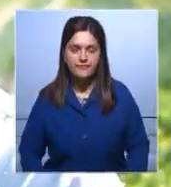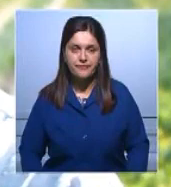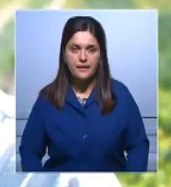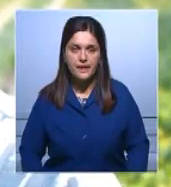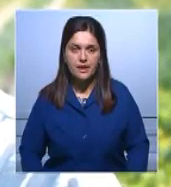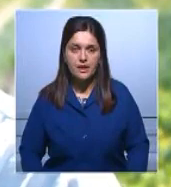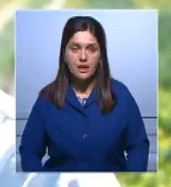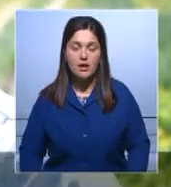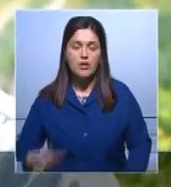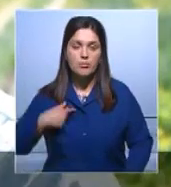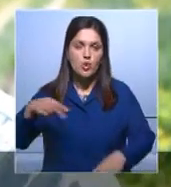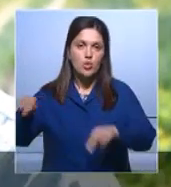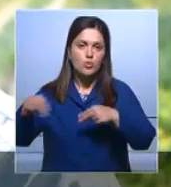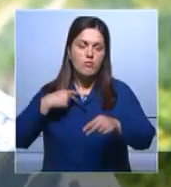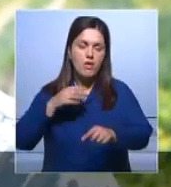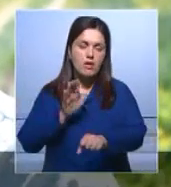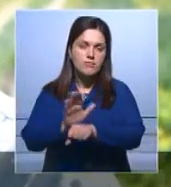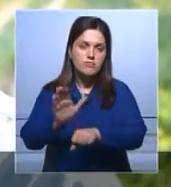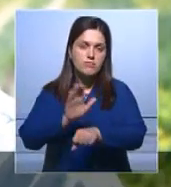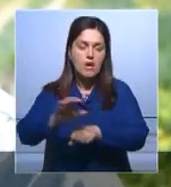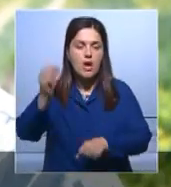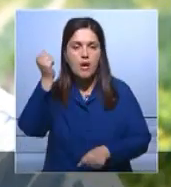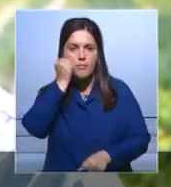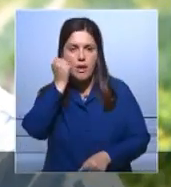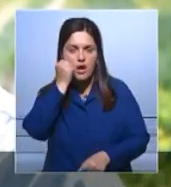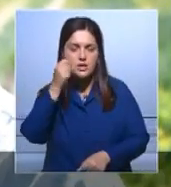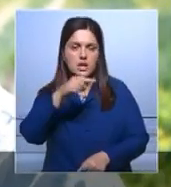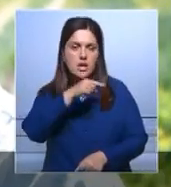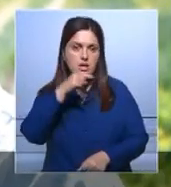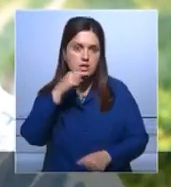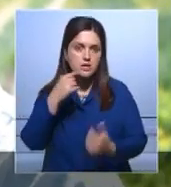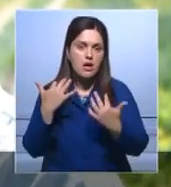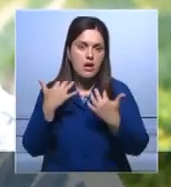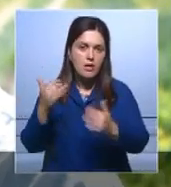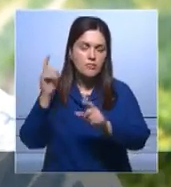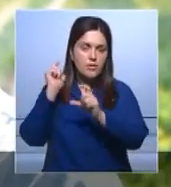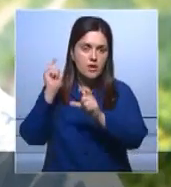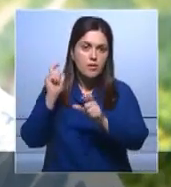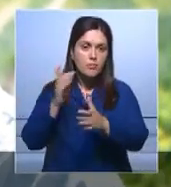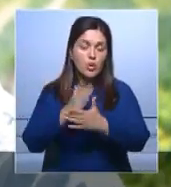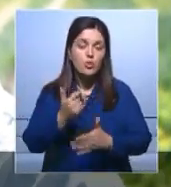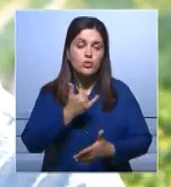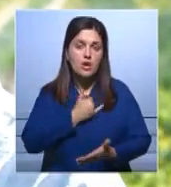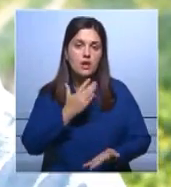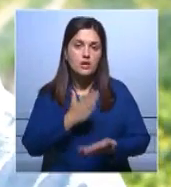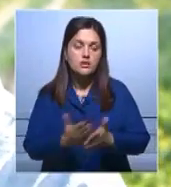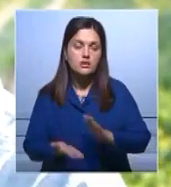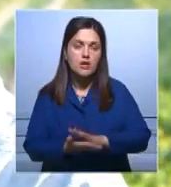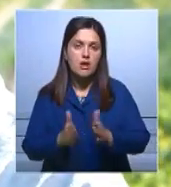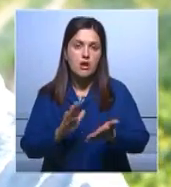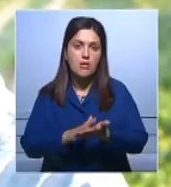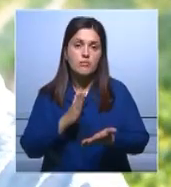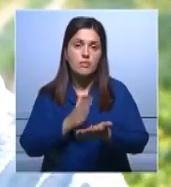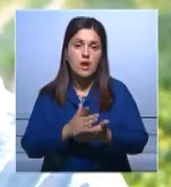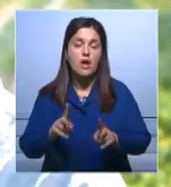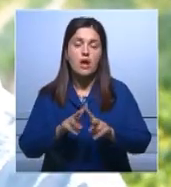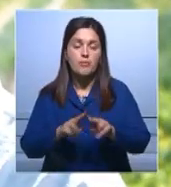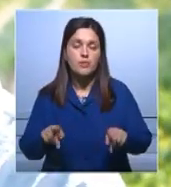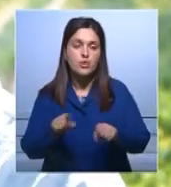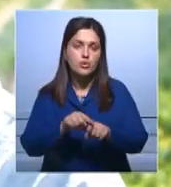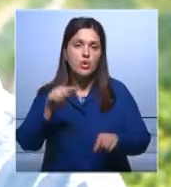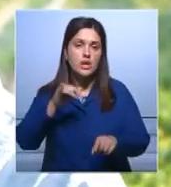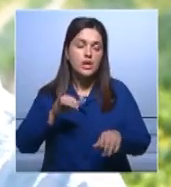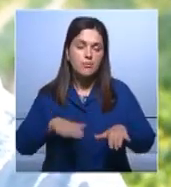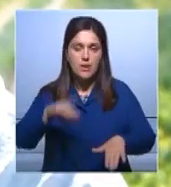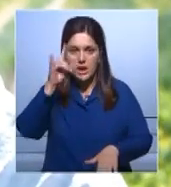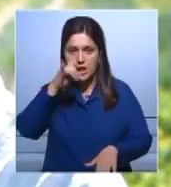В основном в Москву отправляем. КАМАЗами, вагонами, хорошо берут. У нас там дилер есть. Конечно, не только москвичей кормим. Где есть спрос, туда